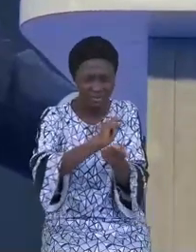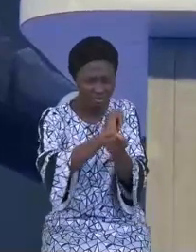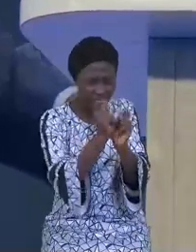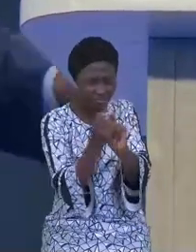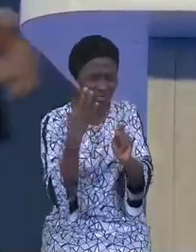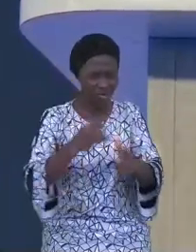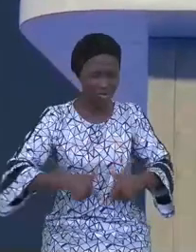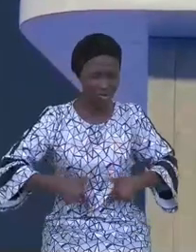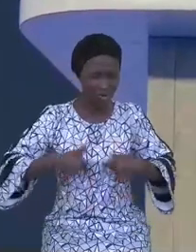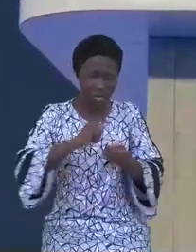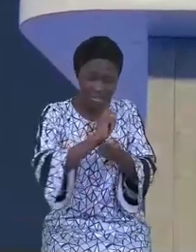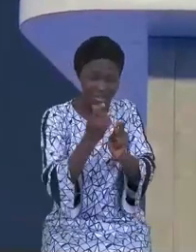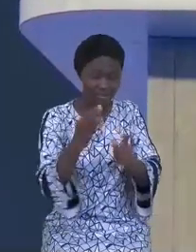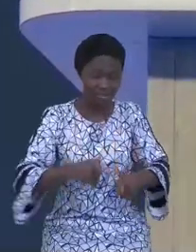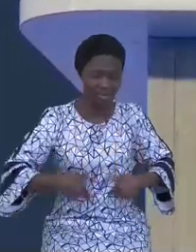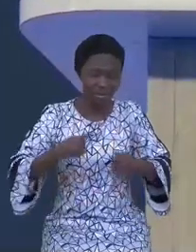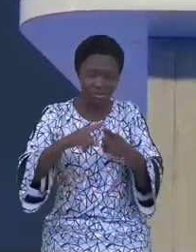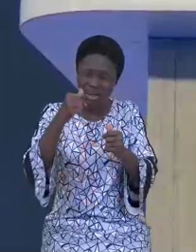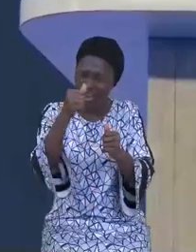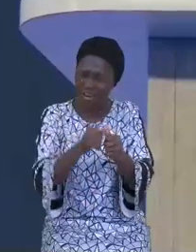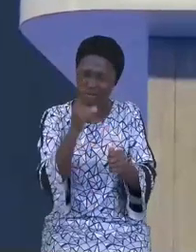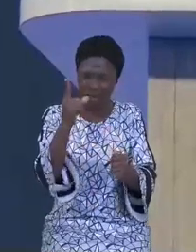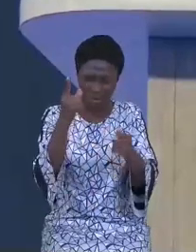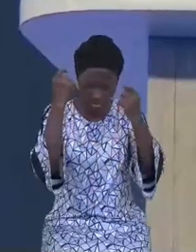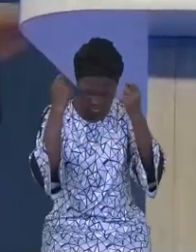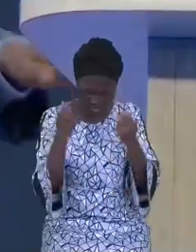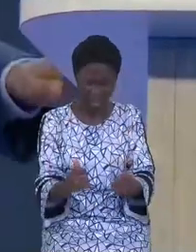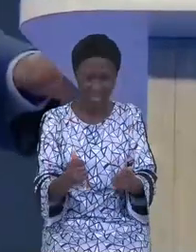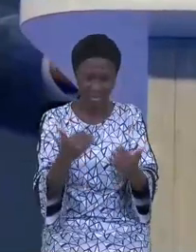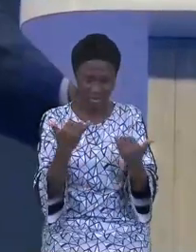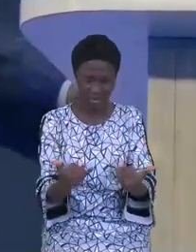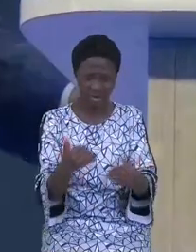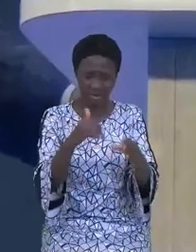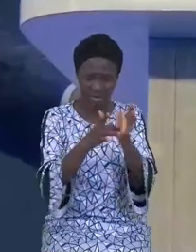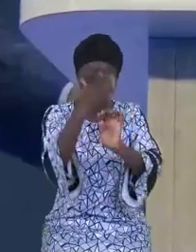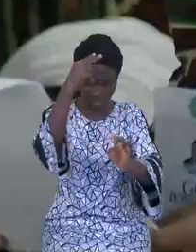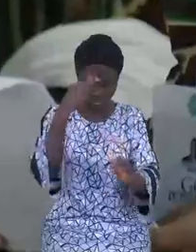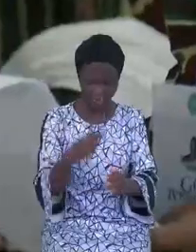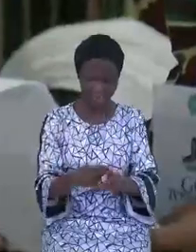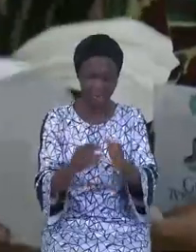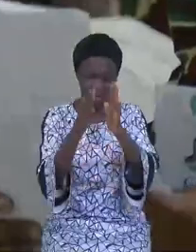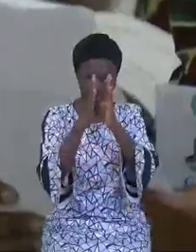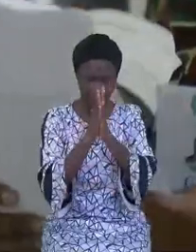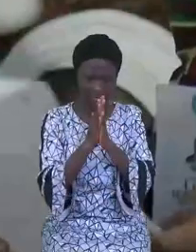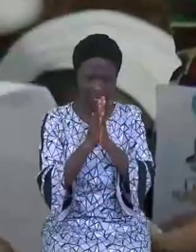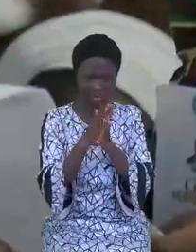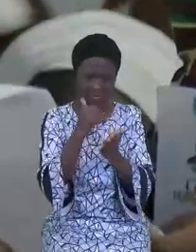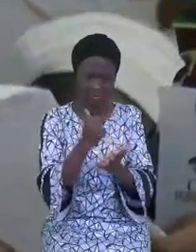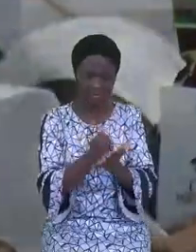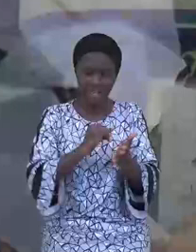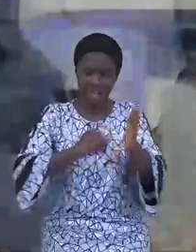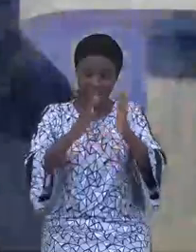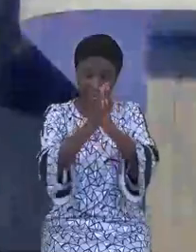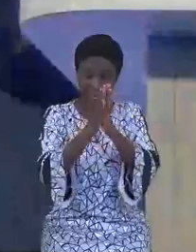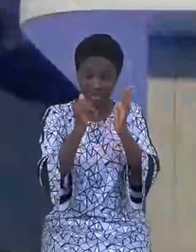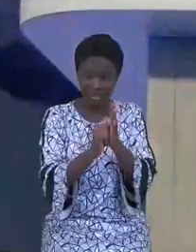vie à chacun immédiatement, maintenant au nom de Jésus. Je prie que